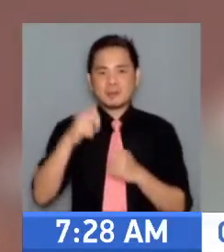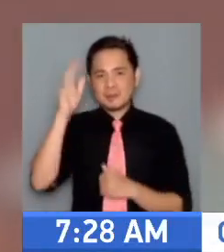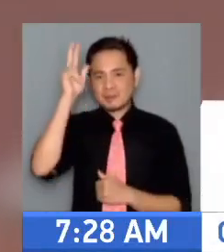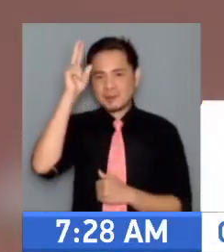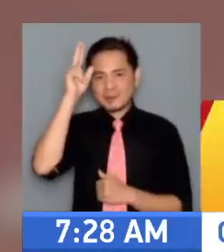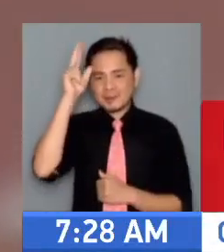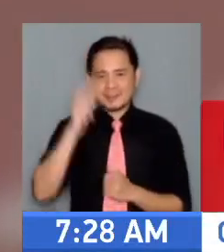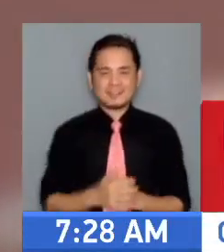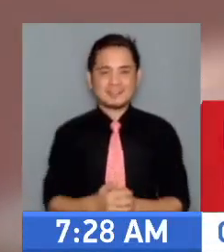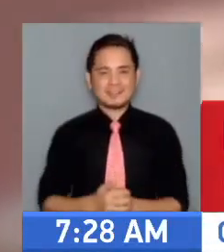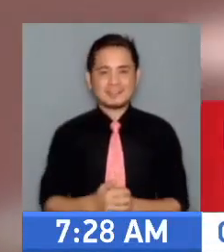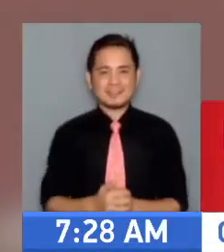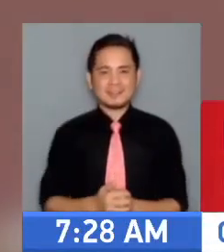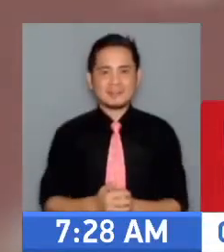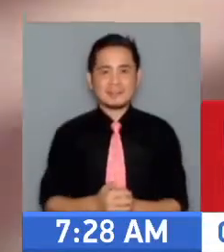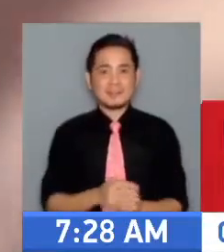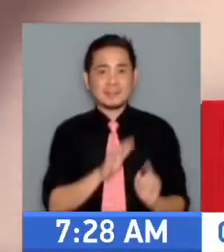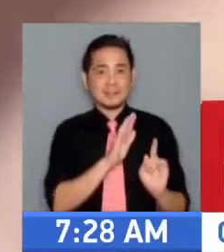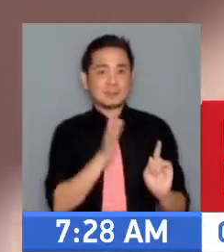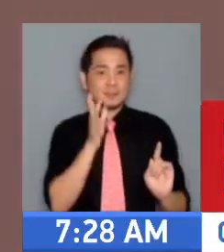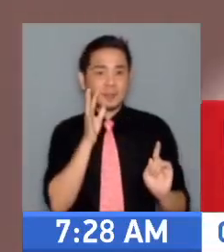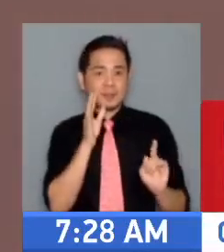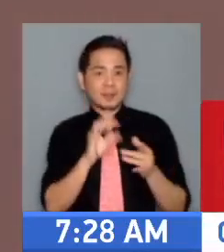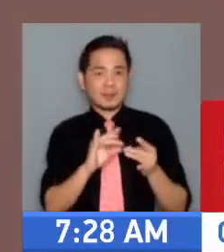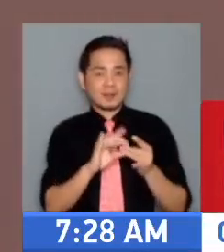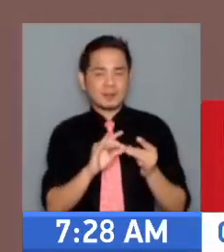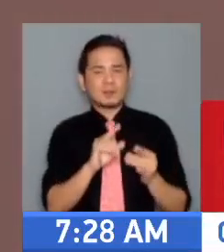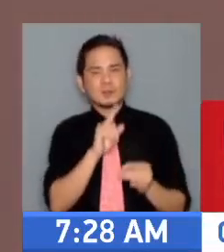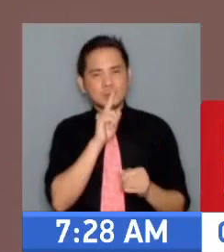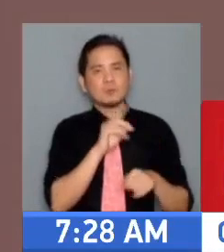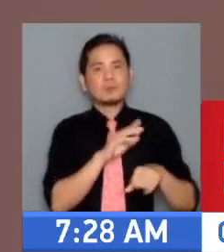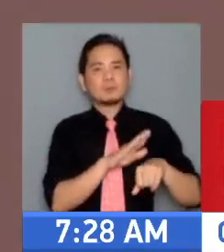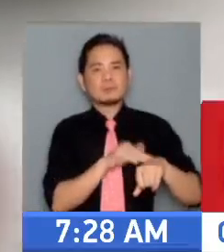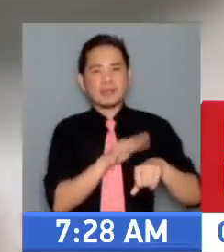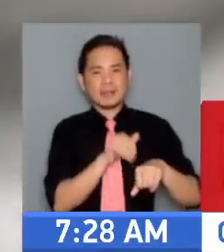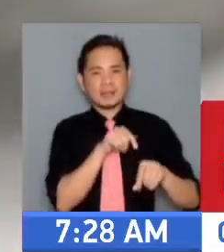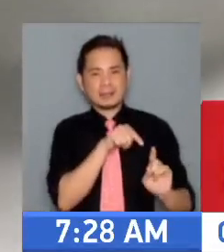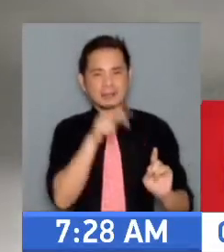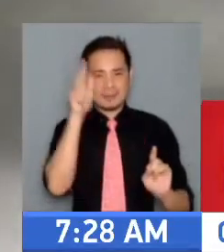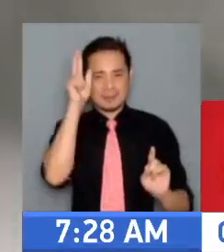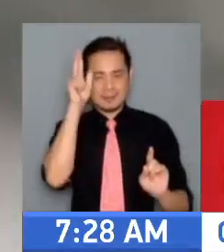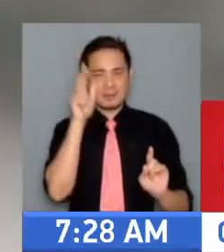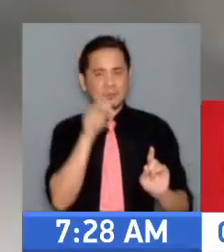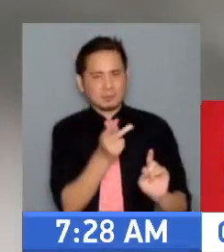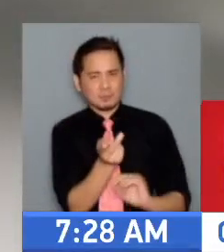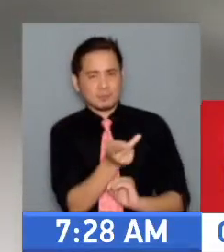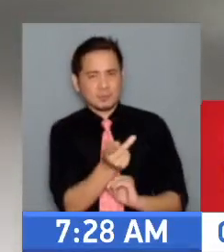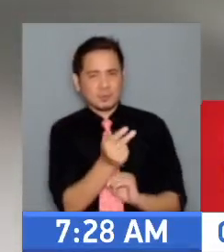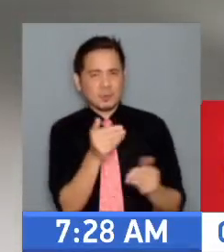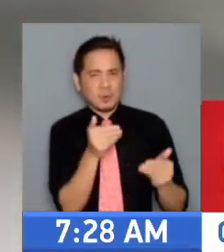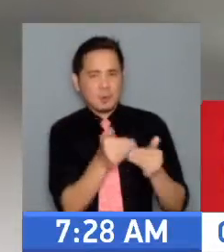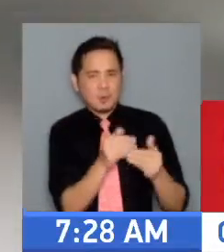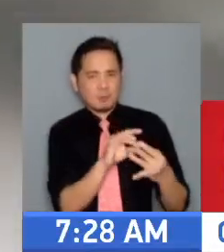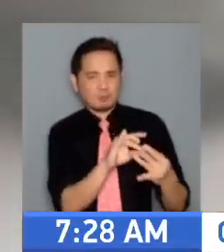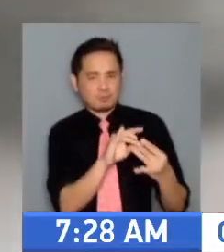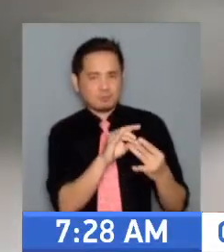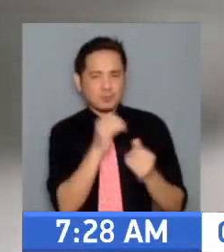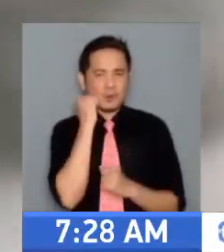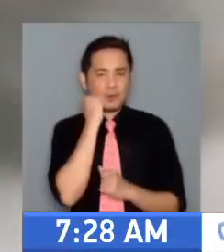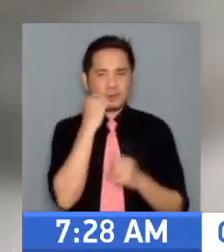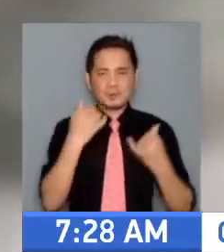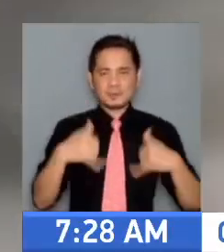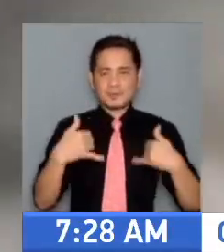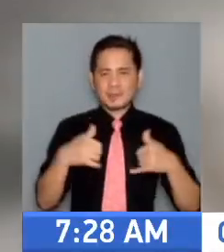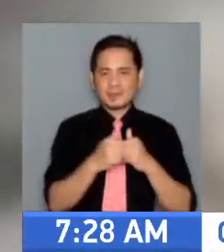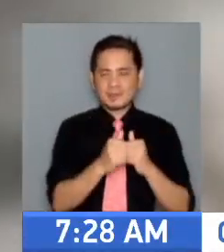ina na si May De Palma, alaga talaga ni Rafael ang manok. Very close daw ang dalawa at lagi silang magkalaro. Ligtas naman daw ang manok at